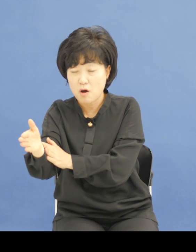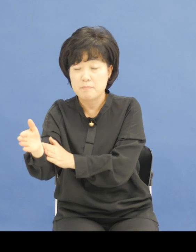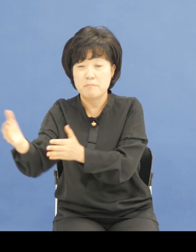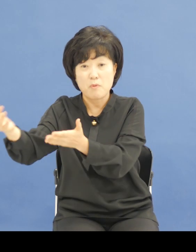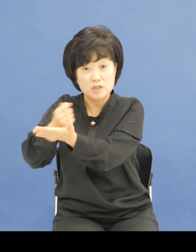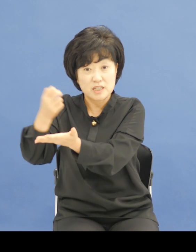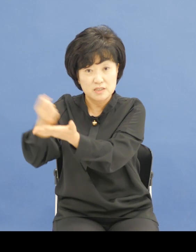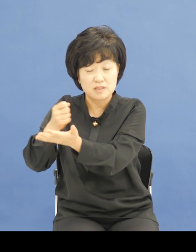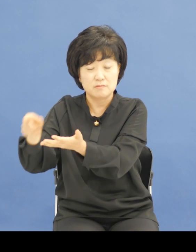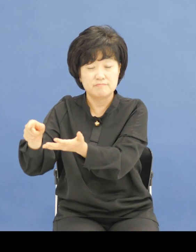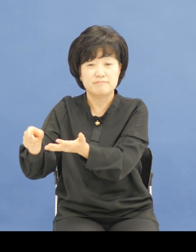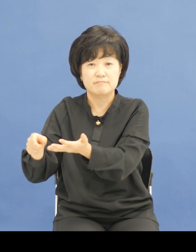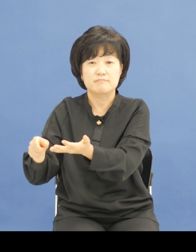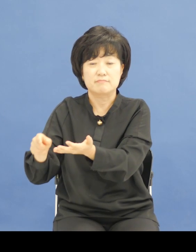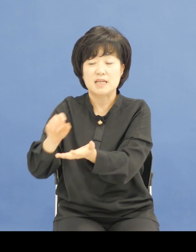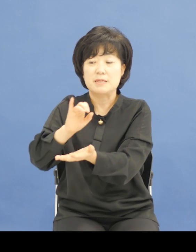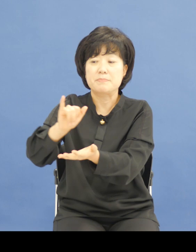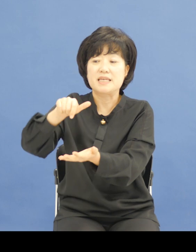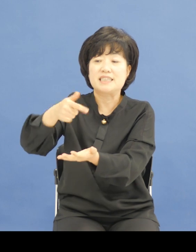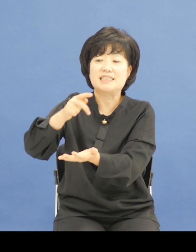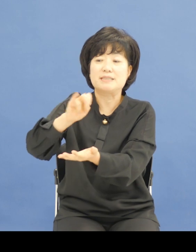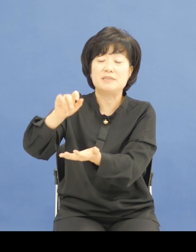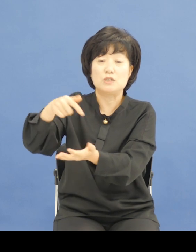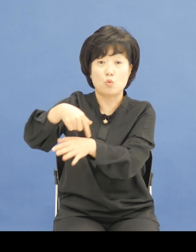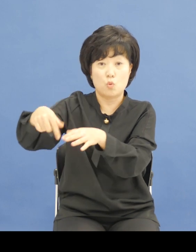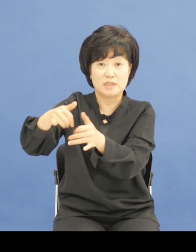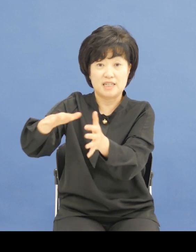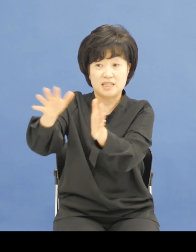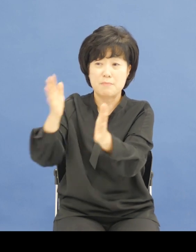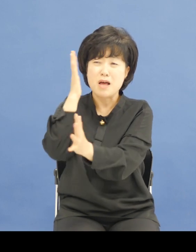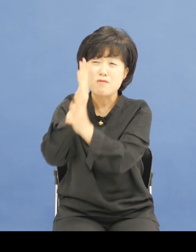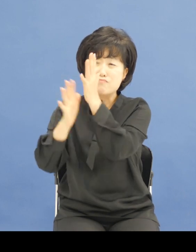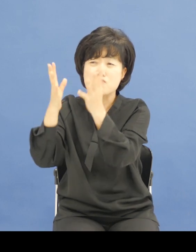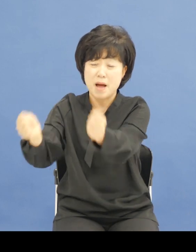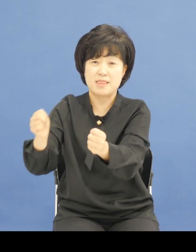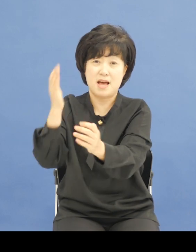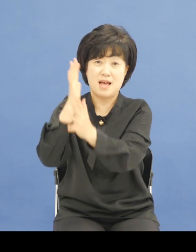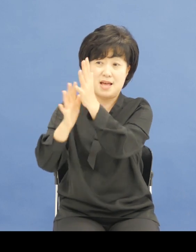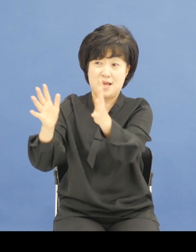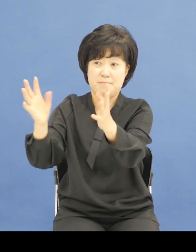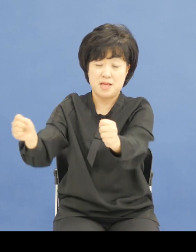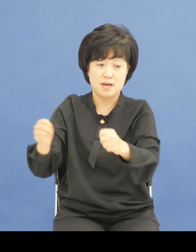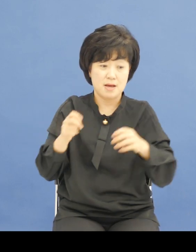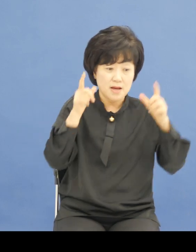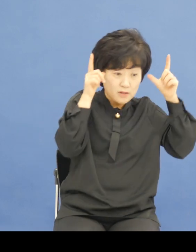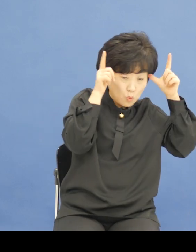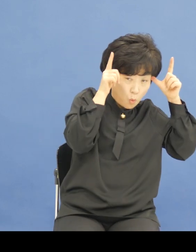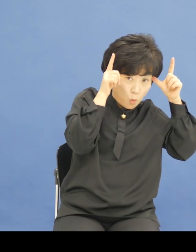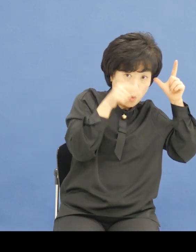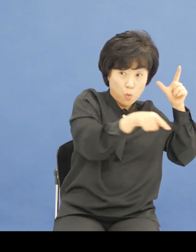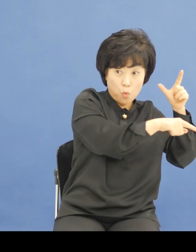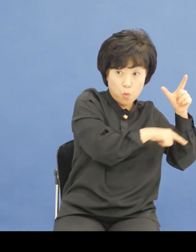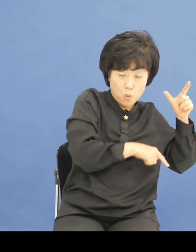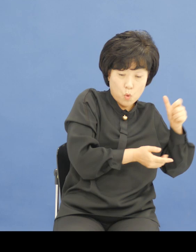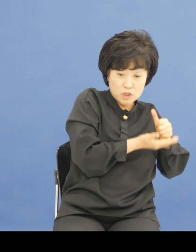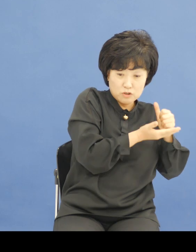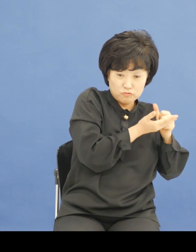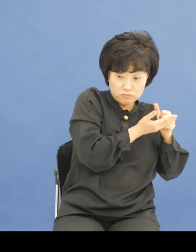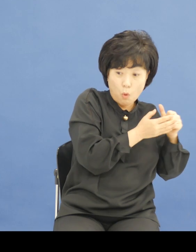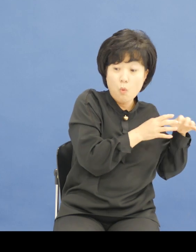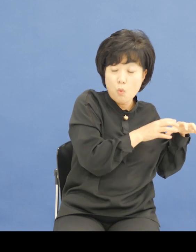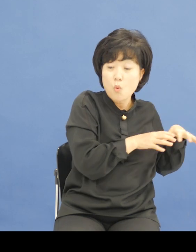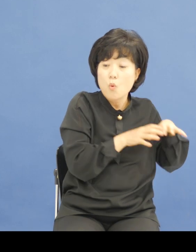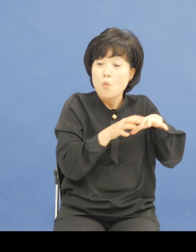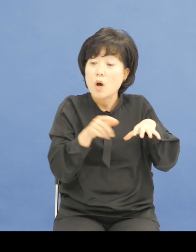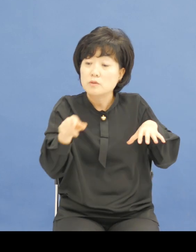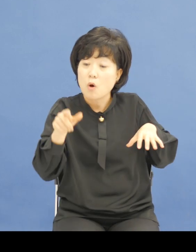사는 곳에 풀이 굉장히 많더라고. 근데 그 풀을 유목민이 데려와서 풀을 뜯기겠다고 하니까 그러라고.